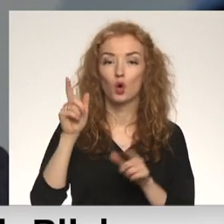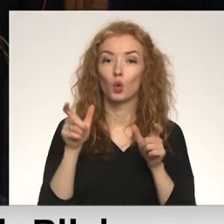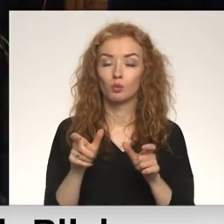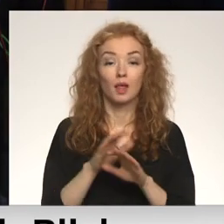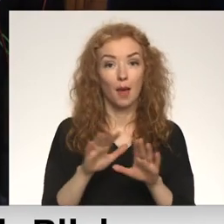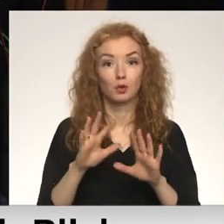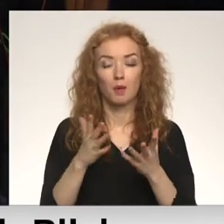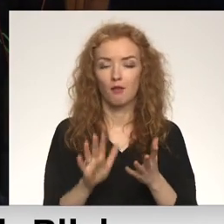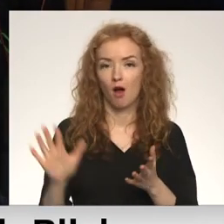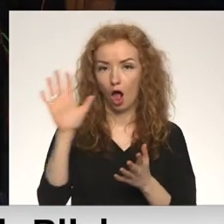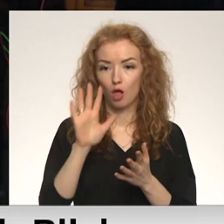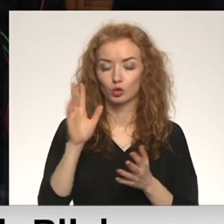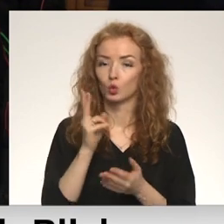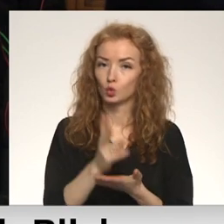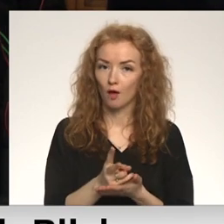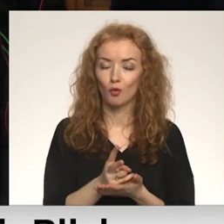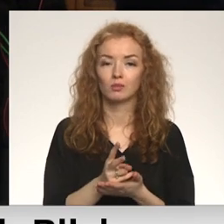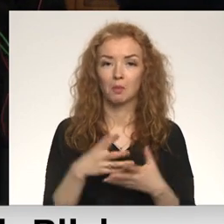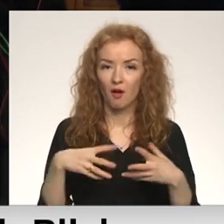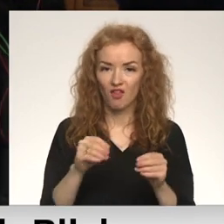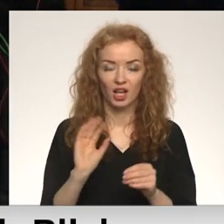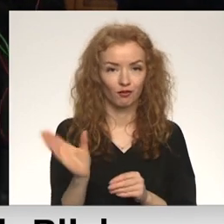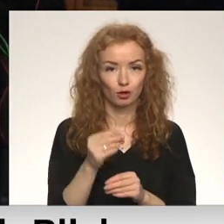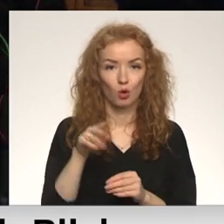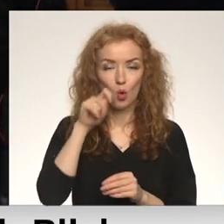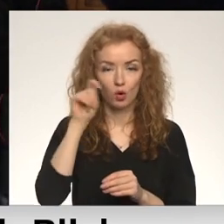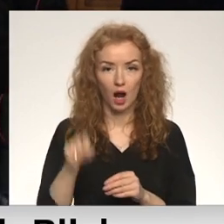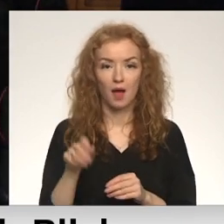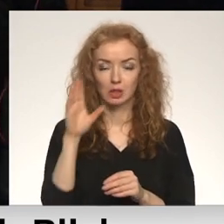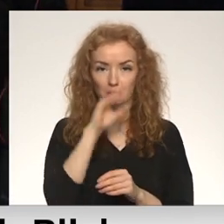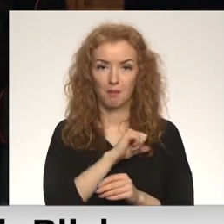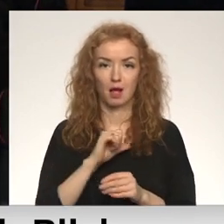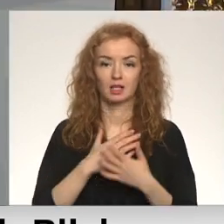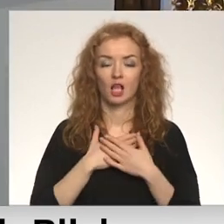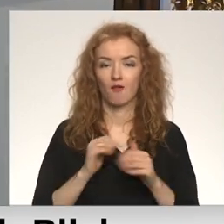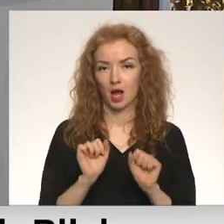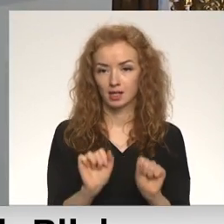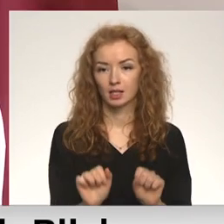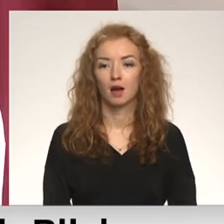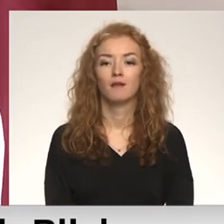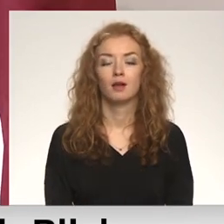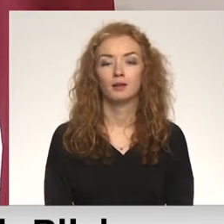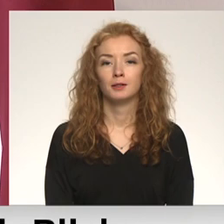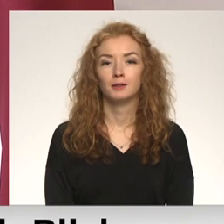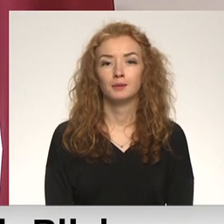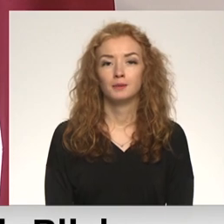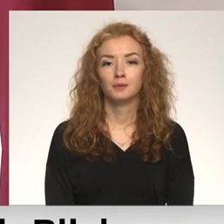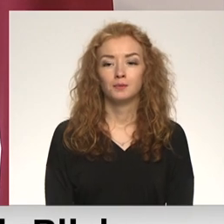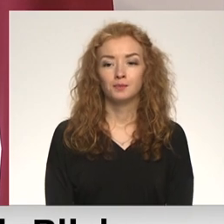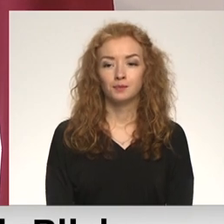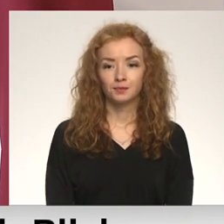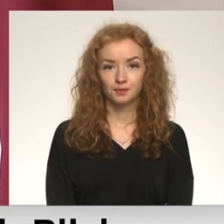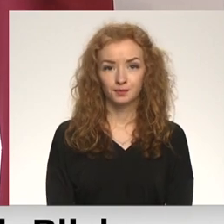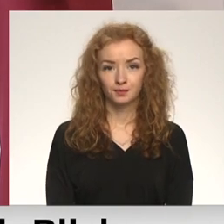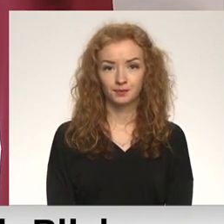bet valstu uzdevums ir darīt visu, lai Ukraina spētu sevi aizstāvēt. I've talked about and